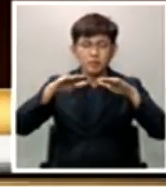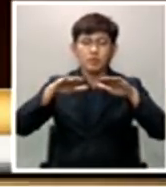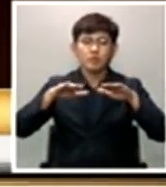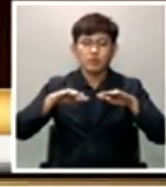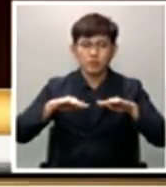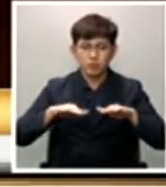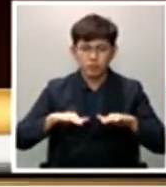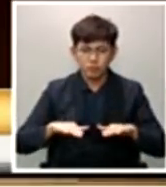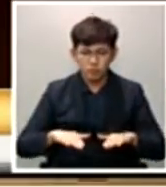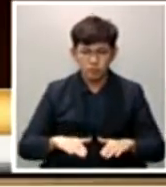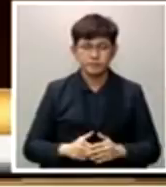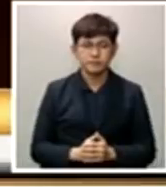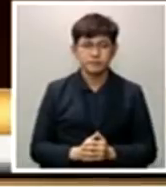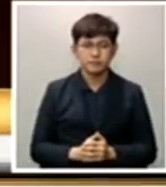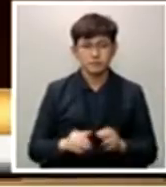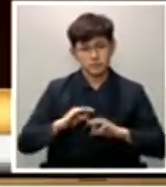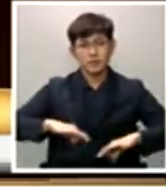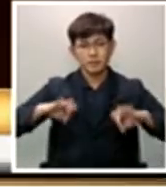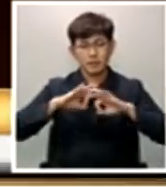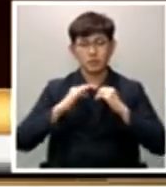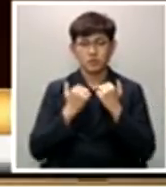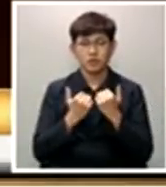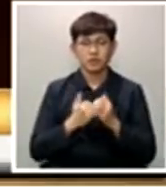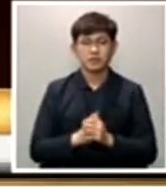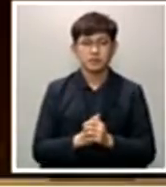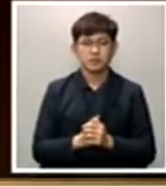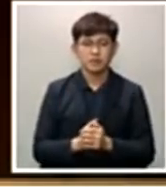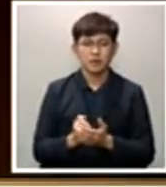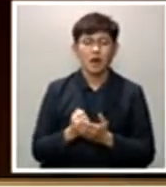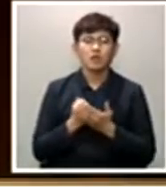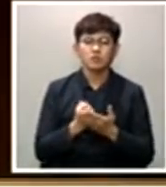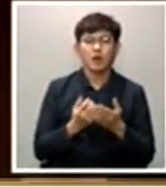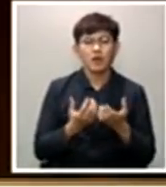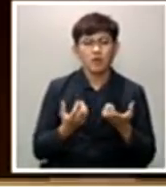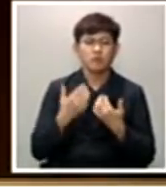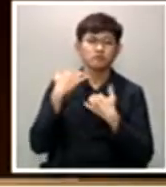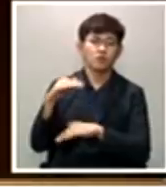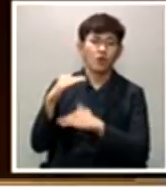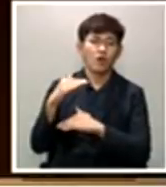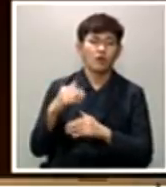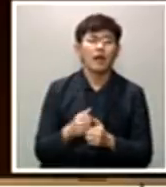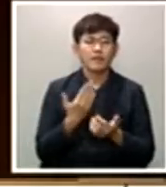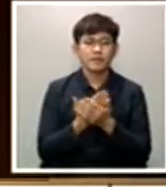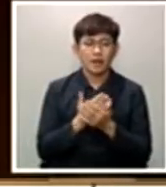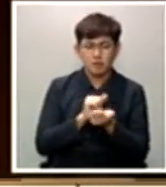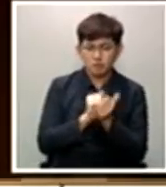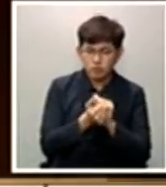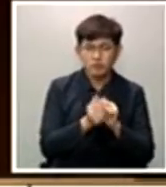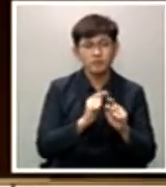แล้วและที่สำคัญก็คือว่าในการที่เราจะช่วยเหลือการส่งออกด้วยไอ้ตัว exchange rate เนี่ยตัวค่